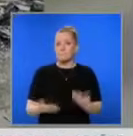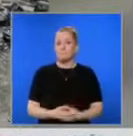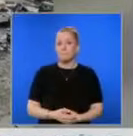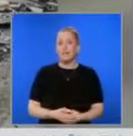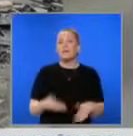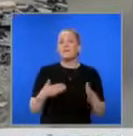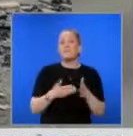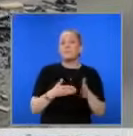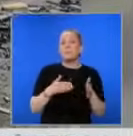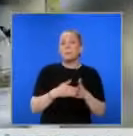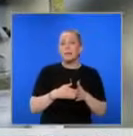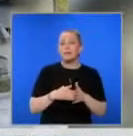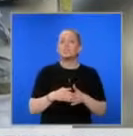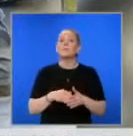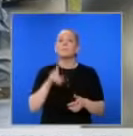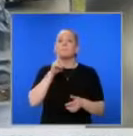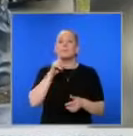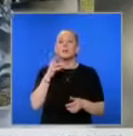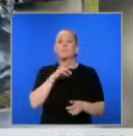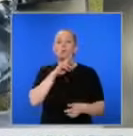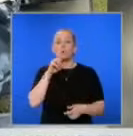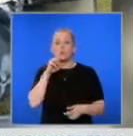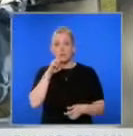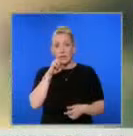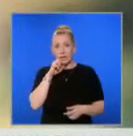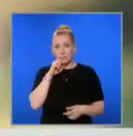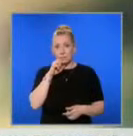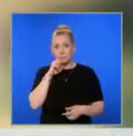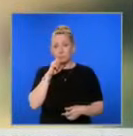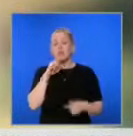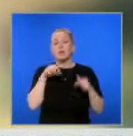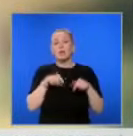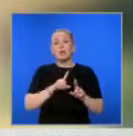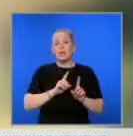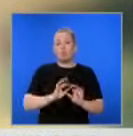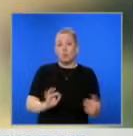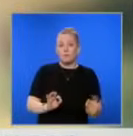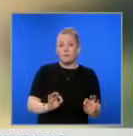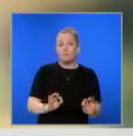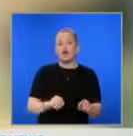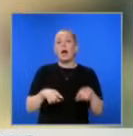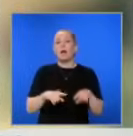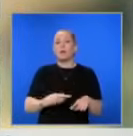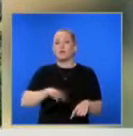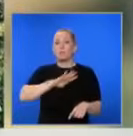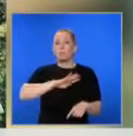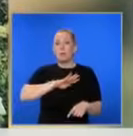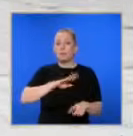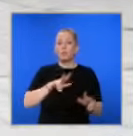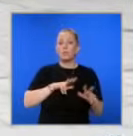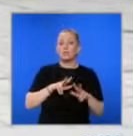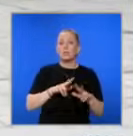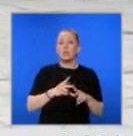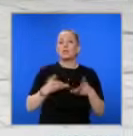да е полицай, не е бил подготвен за трагедията, която сполетява семейството му. В деня на инцидента организира рождения ден на една от дъщерите си. На следващия